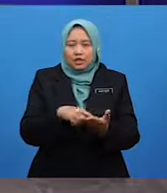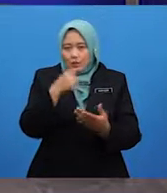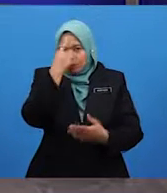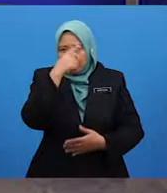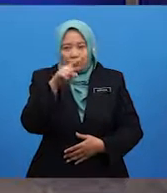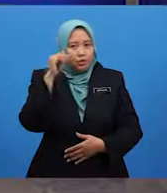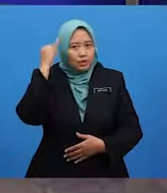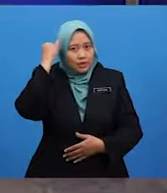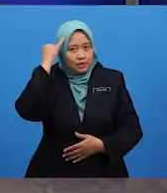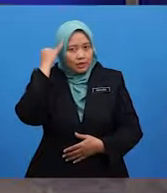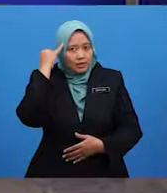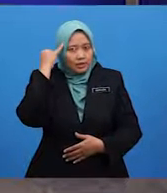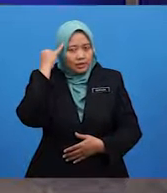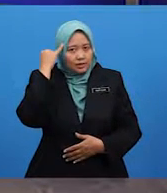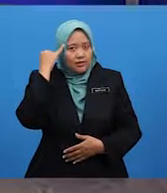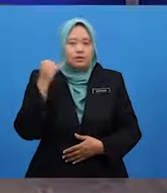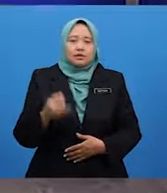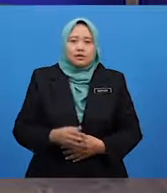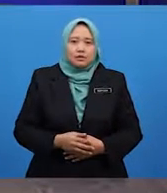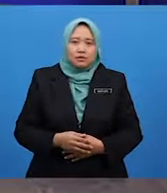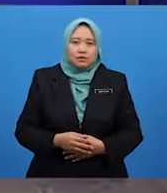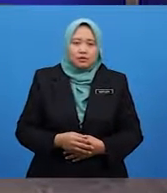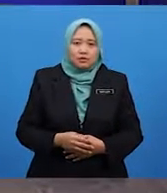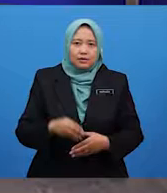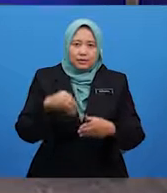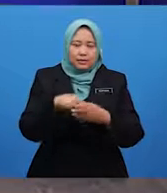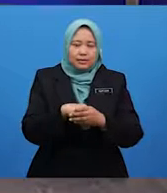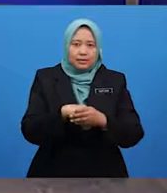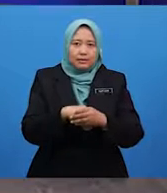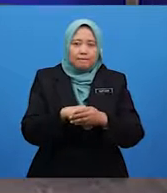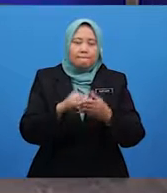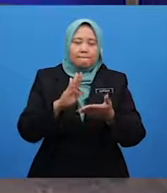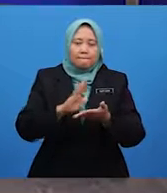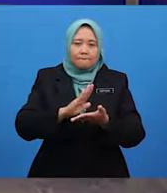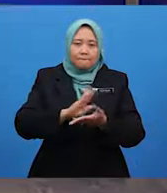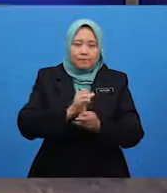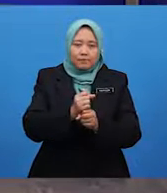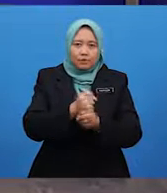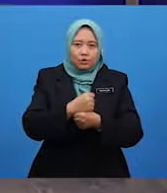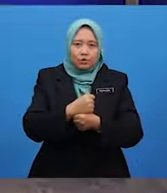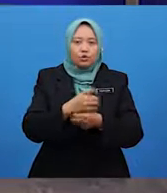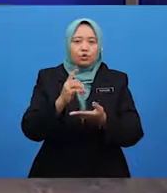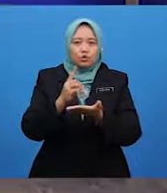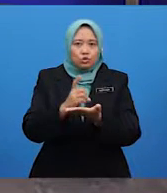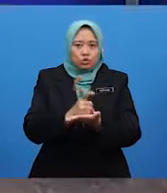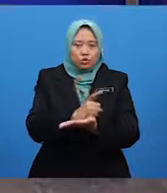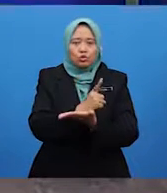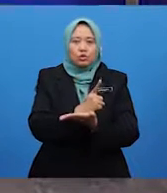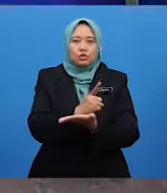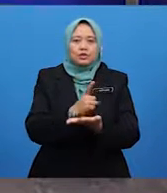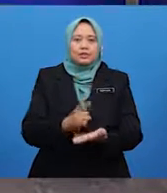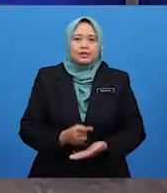sekadar dokumentasi saja. Jadi untuk kali ini, kami nak bawakan kepada anda semua menelusuri cadangan penghasilan karya yang